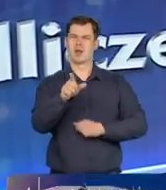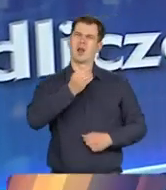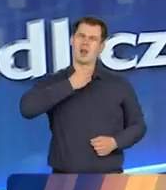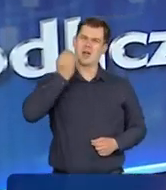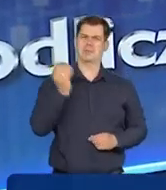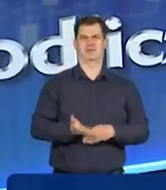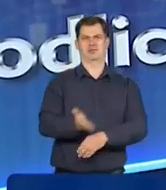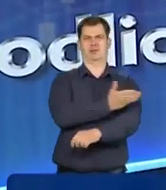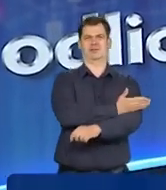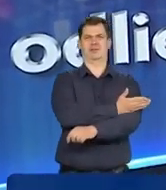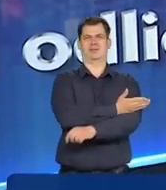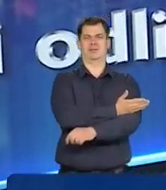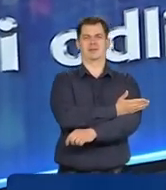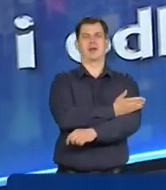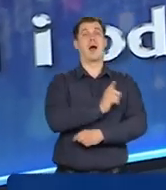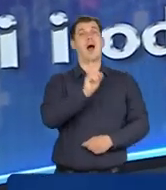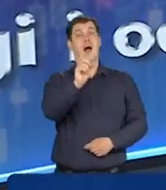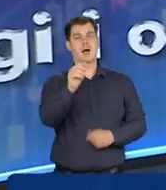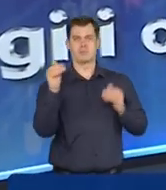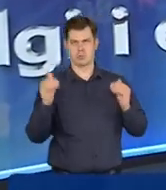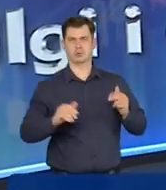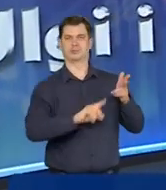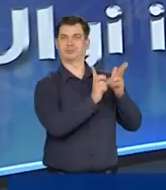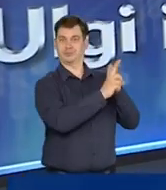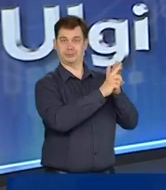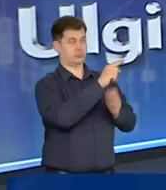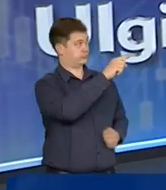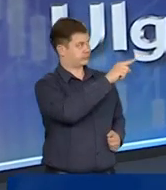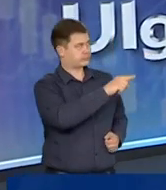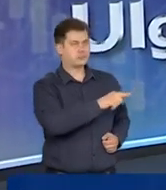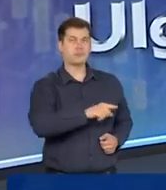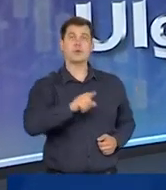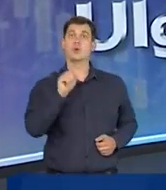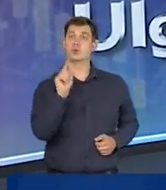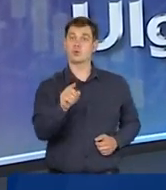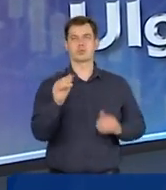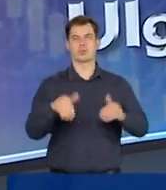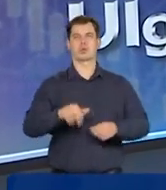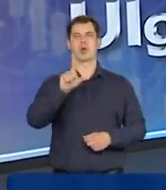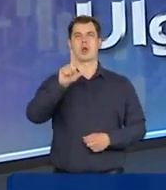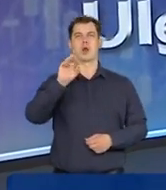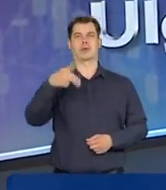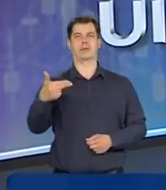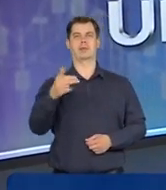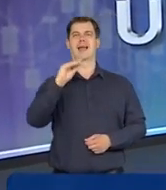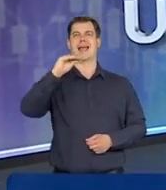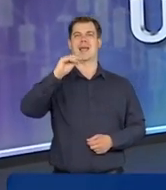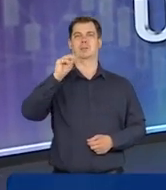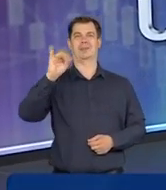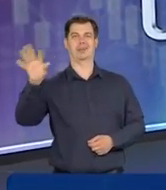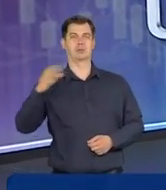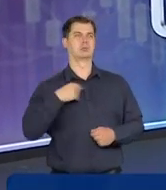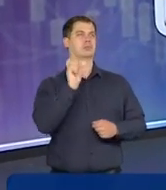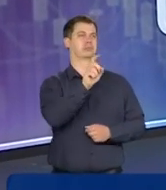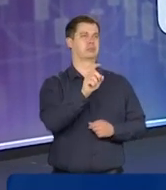naprawdę opłaca się tego robić i może być taka sytuacja że państwo się reagują i państwo widzą